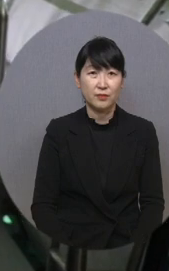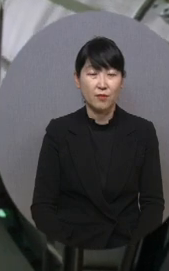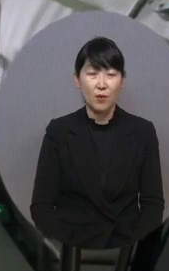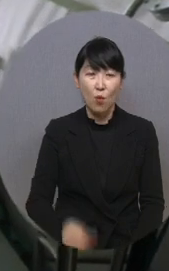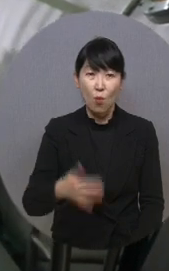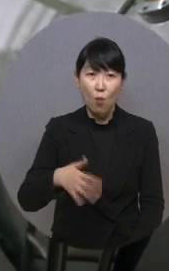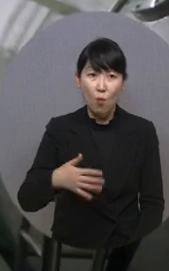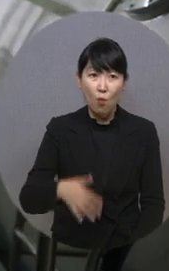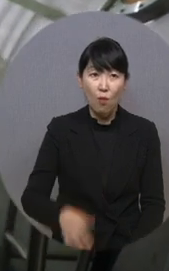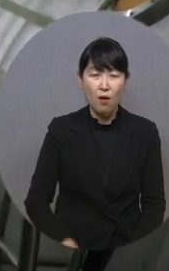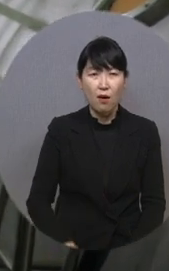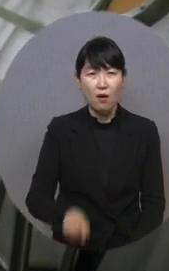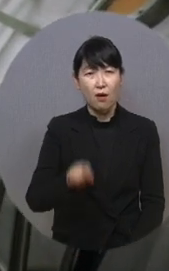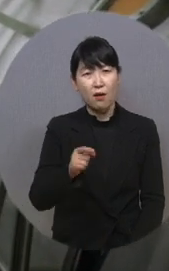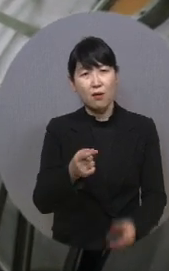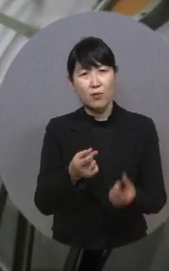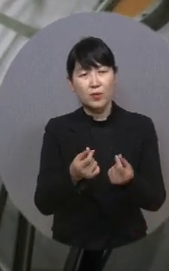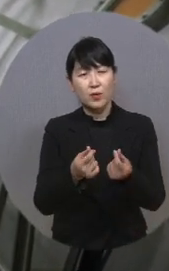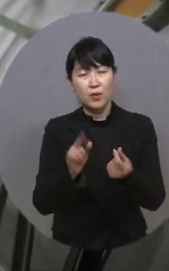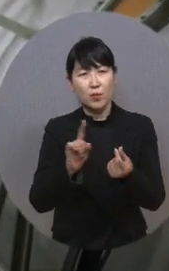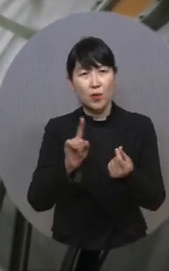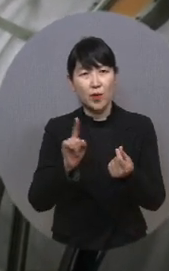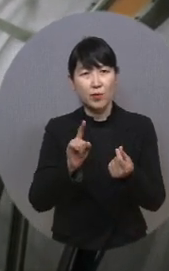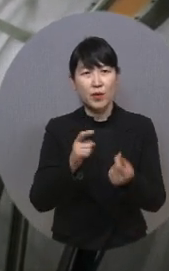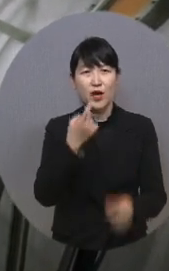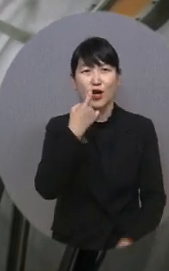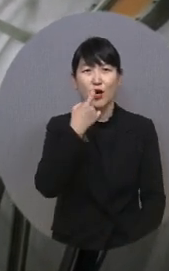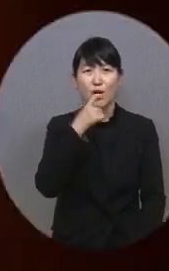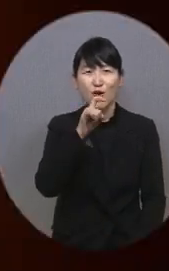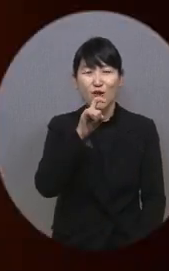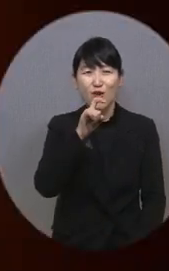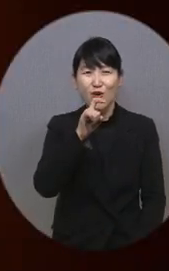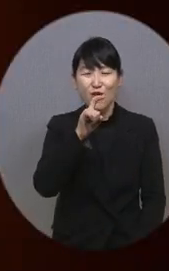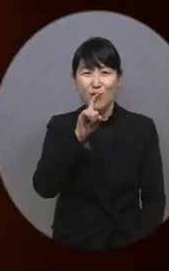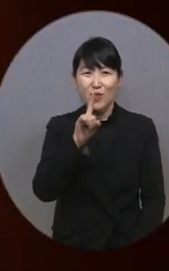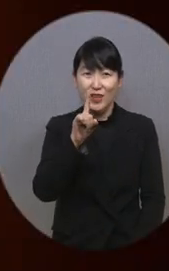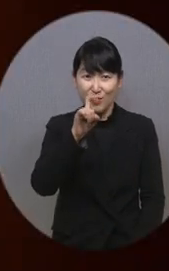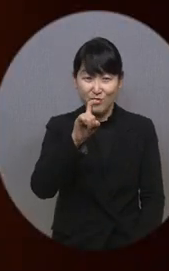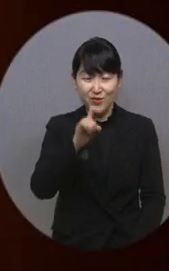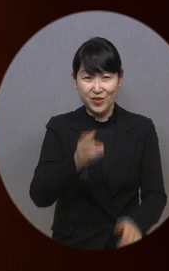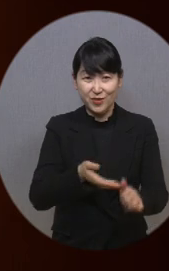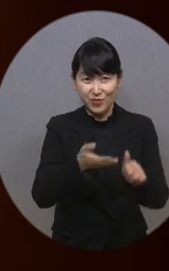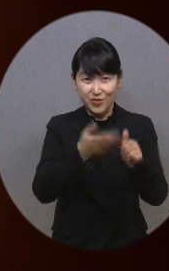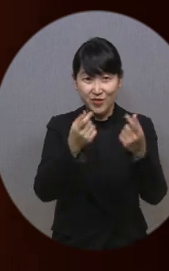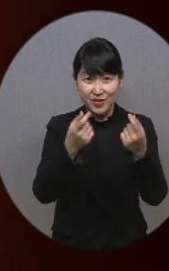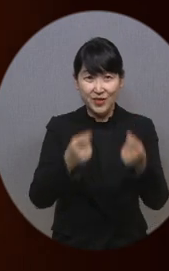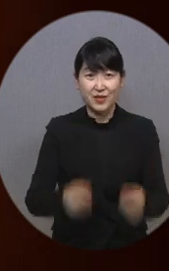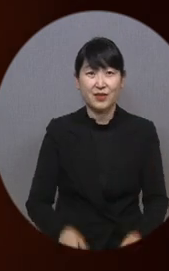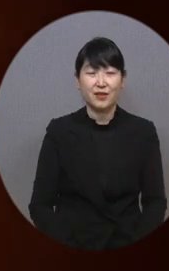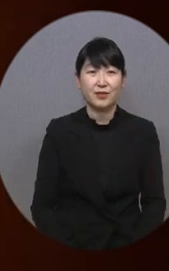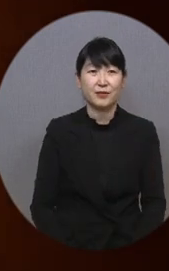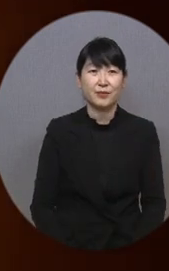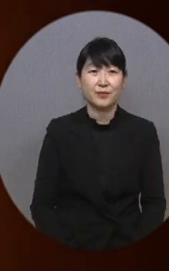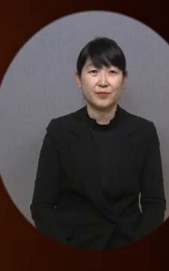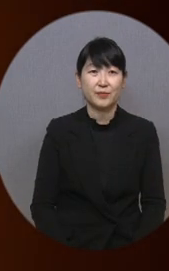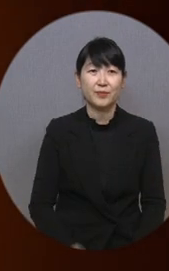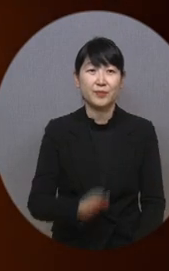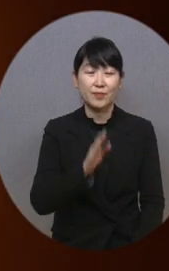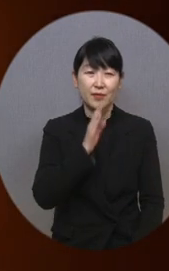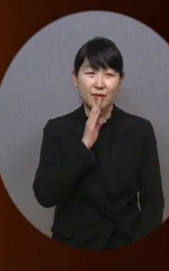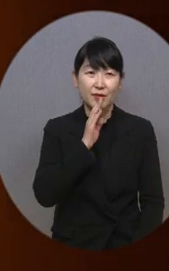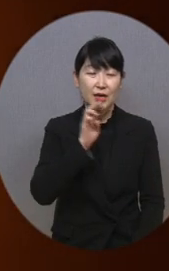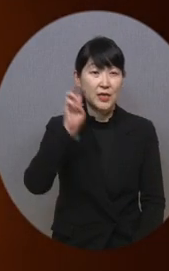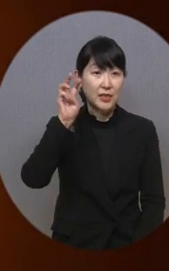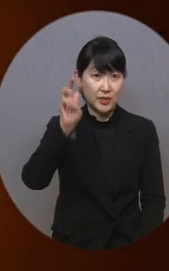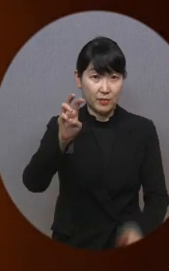우와, 이거 저거 같아요. 꼭 그 콩나물 시루 단지. 그렇죠. 가득 차 있는데요. 예, 지금 이게 배양이 한